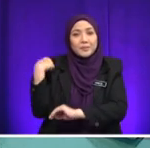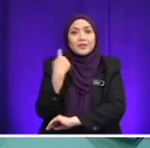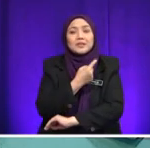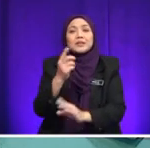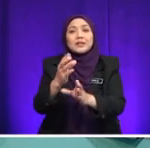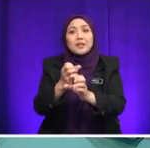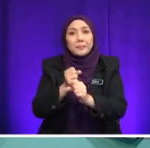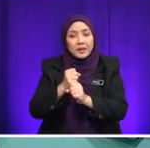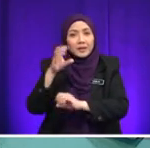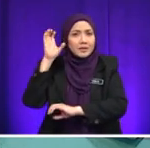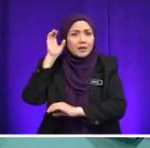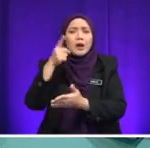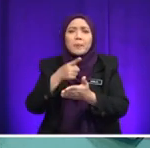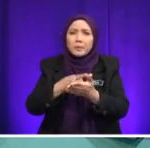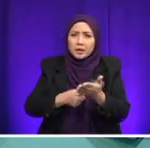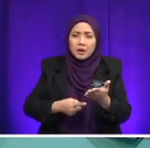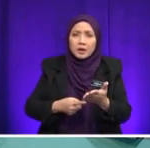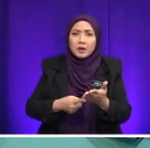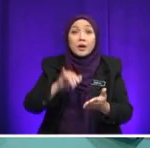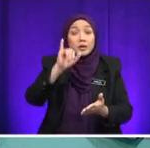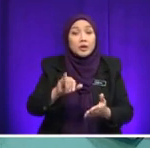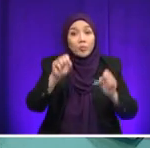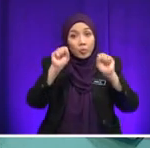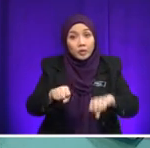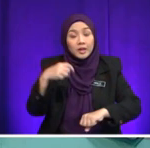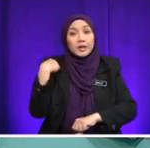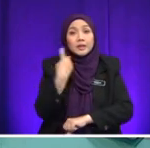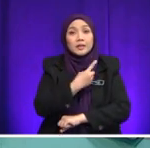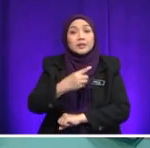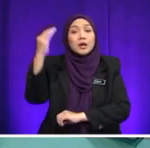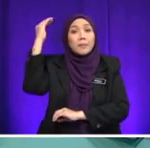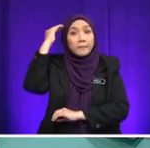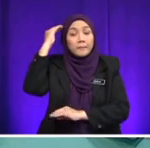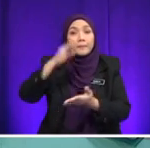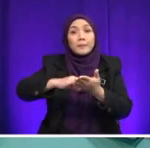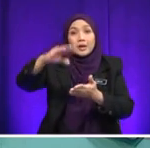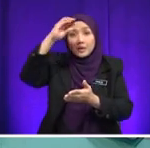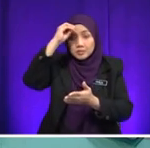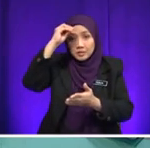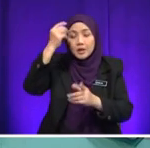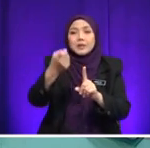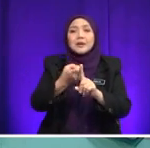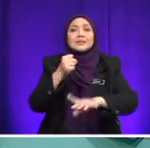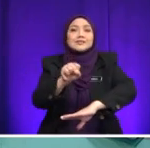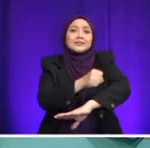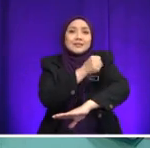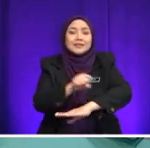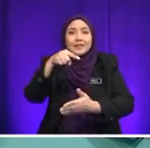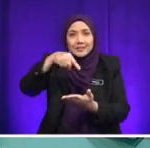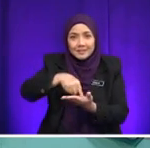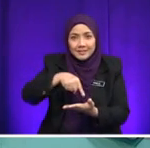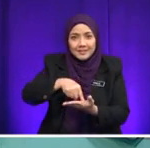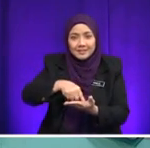mendengar sebenarnya apakah pengajaran yang murid-murid dalam tarian peroleh daripada saja ini